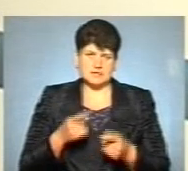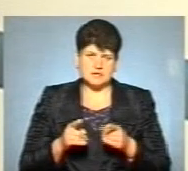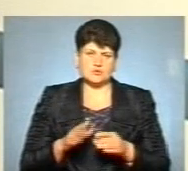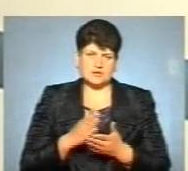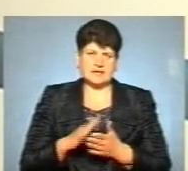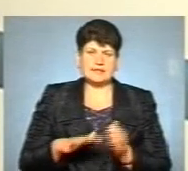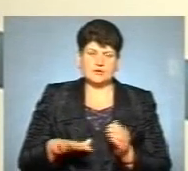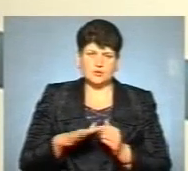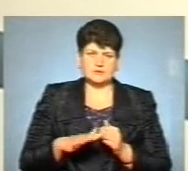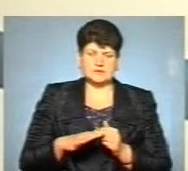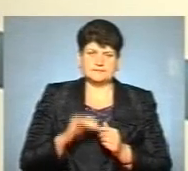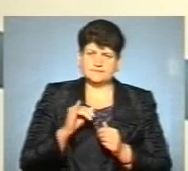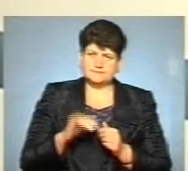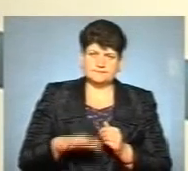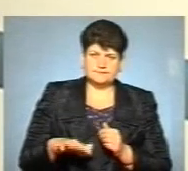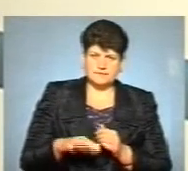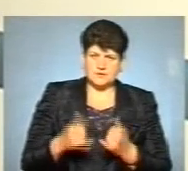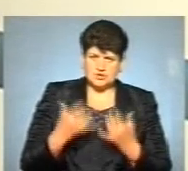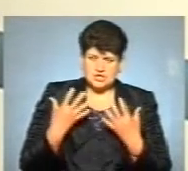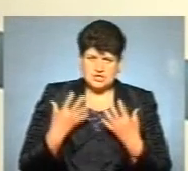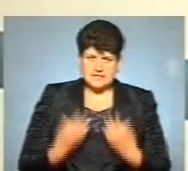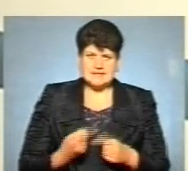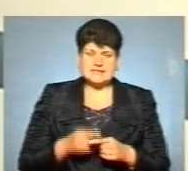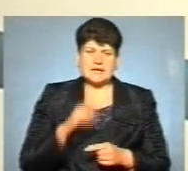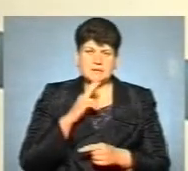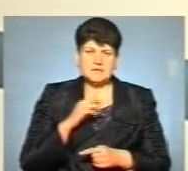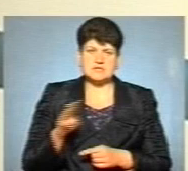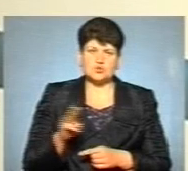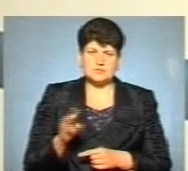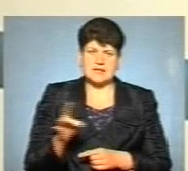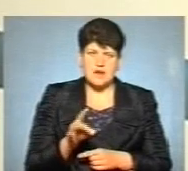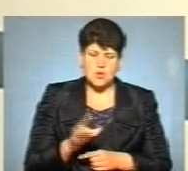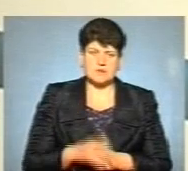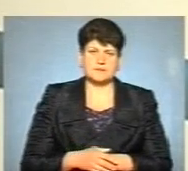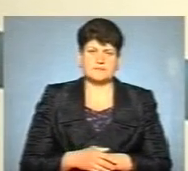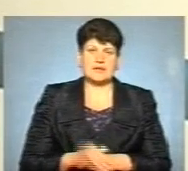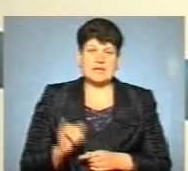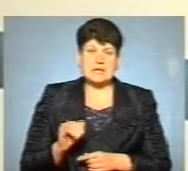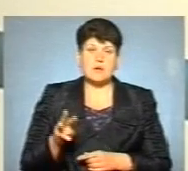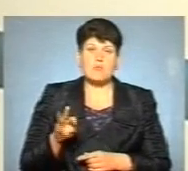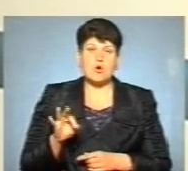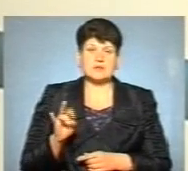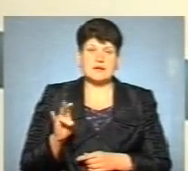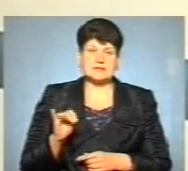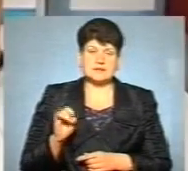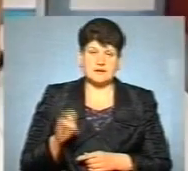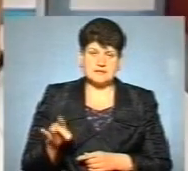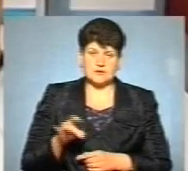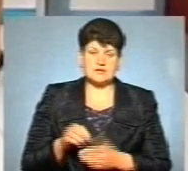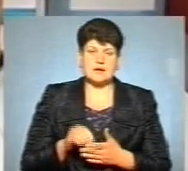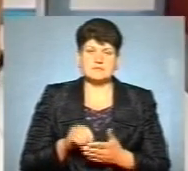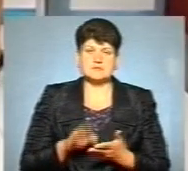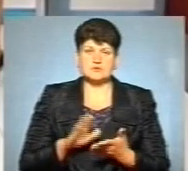які є неблагополучні по сьогоднішній день. Це Кременецький, Шумський район. Ну і Монастирський, там реєструється